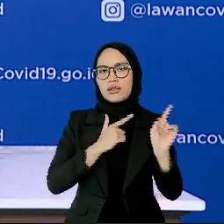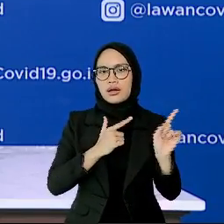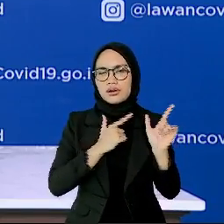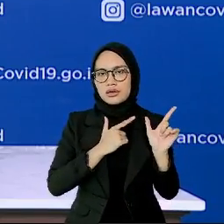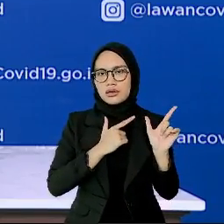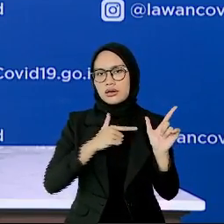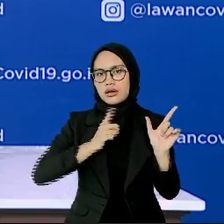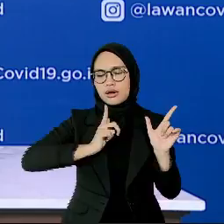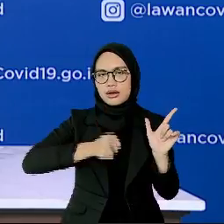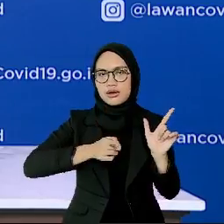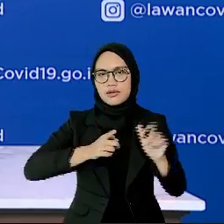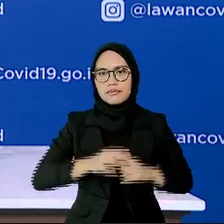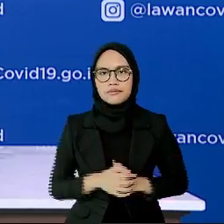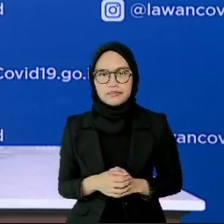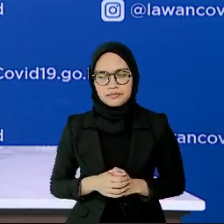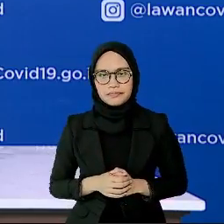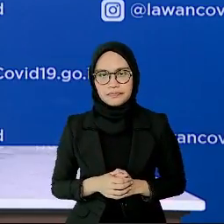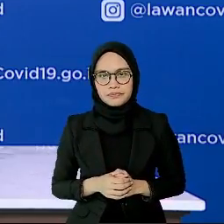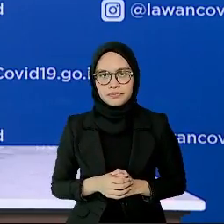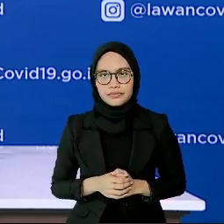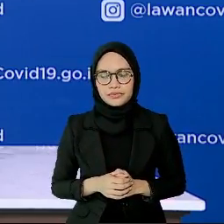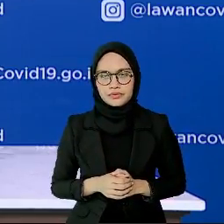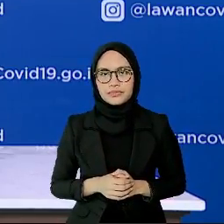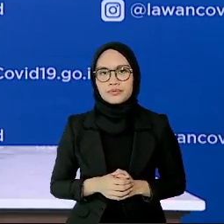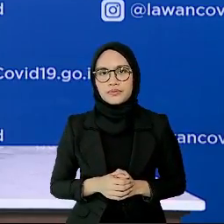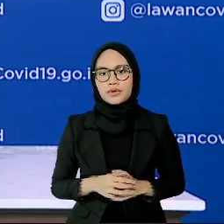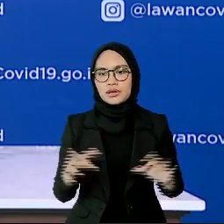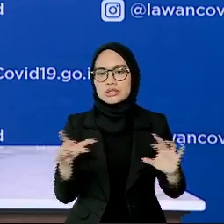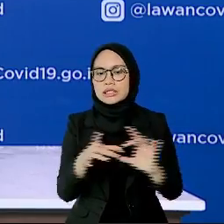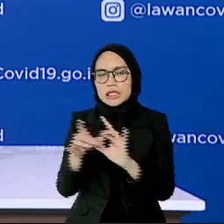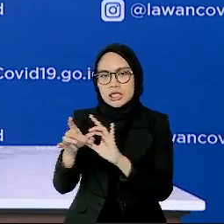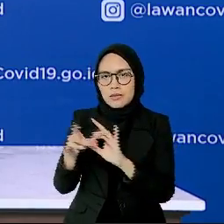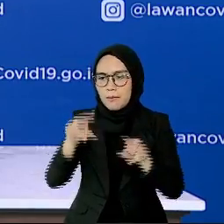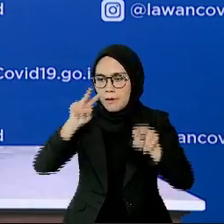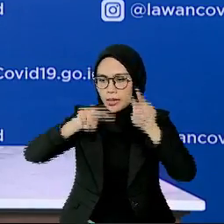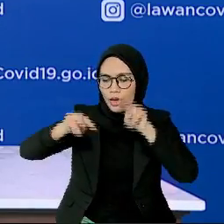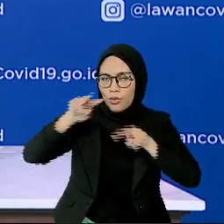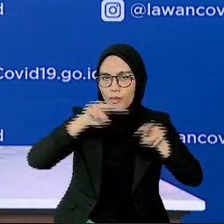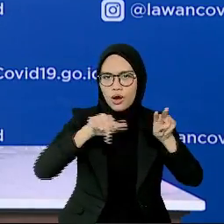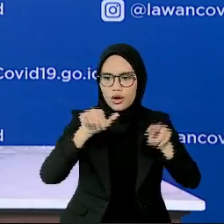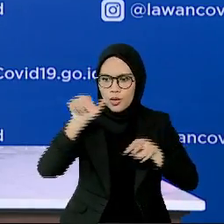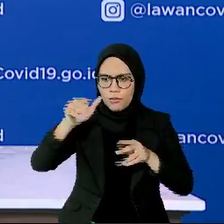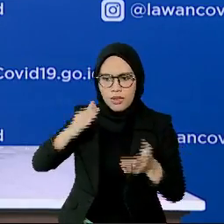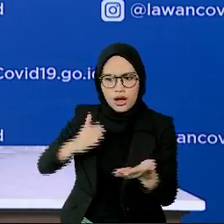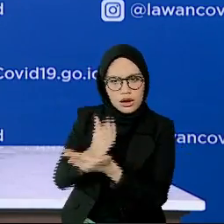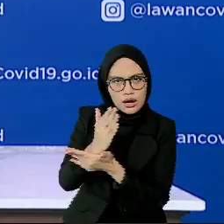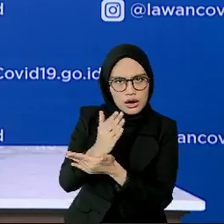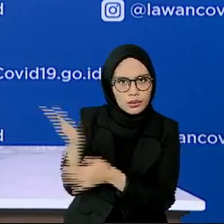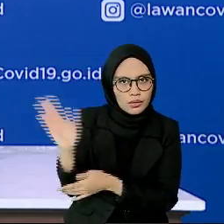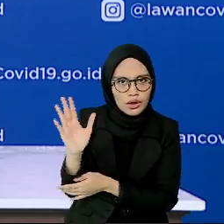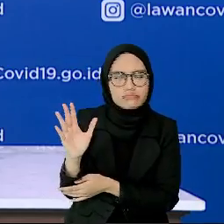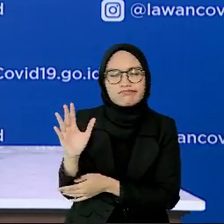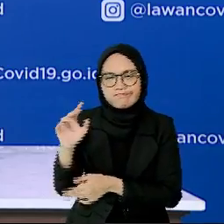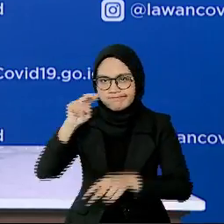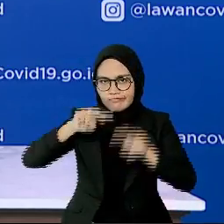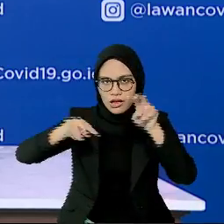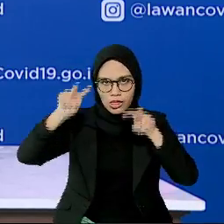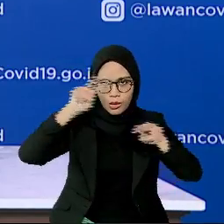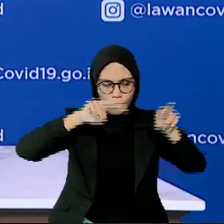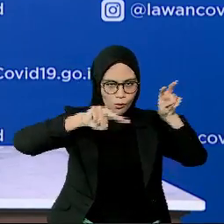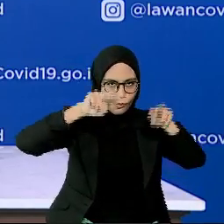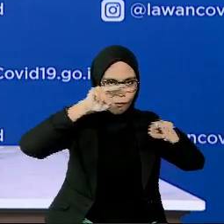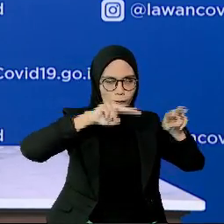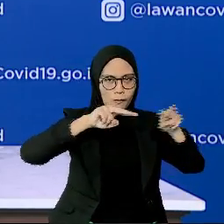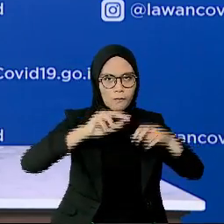Komando Gabungan Wilayah Pertahanan atau Pangkogap Wilhan. Terkait dengan pelanggaran yang ada, baik pembuat kebijakan